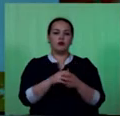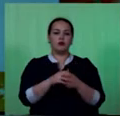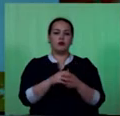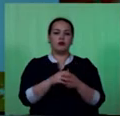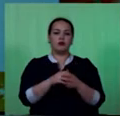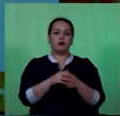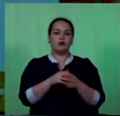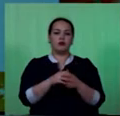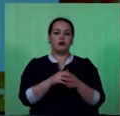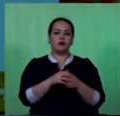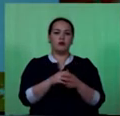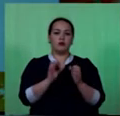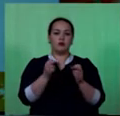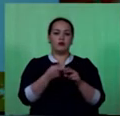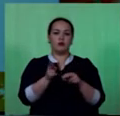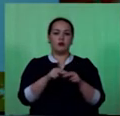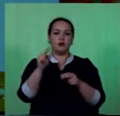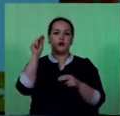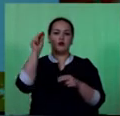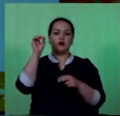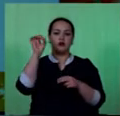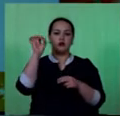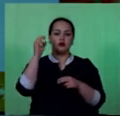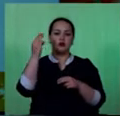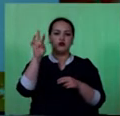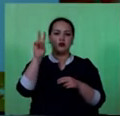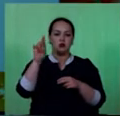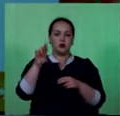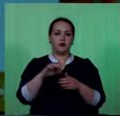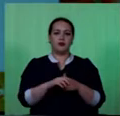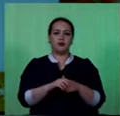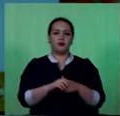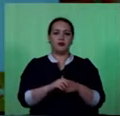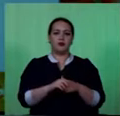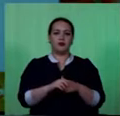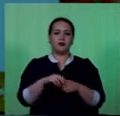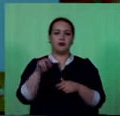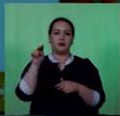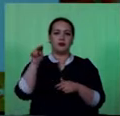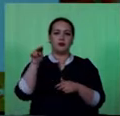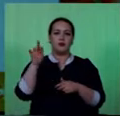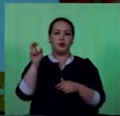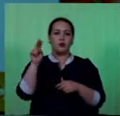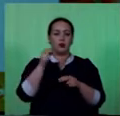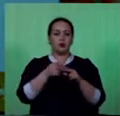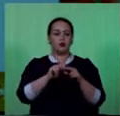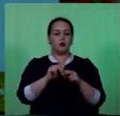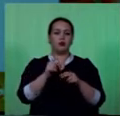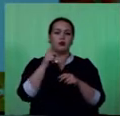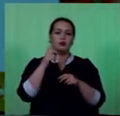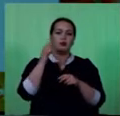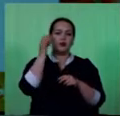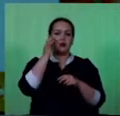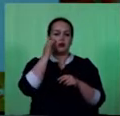правильно ребята это черешня плод это сладкий и круглый и гладкий